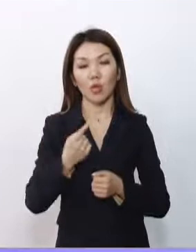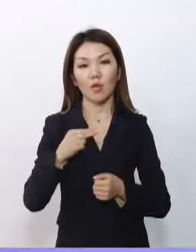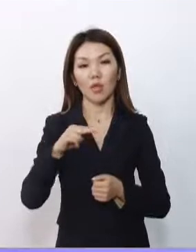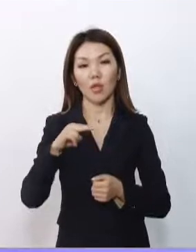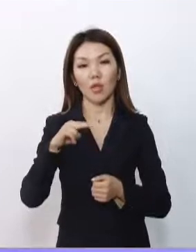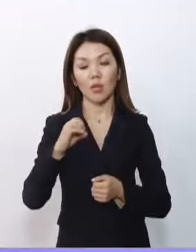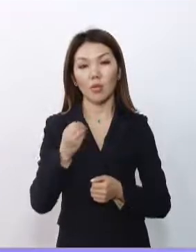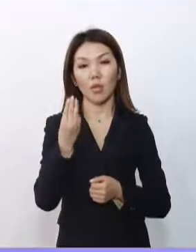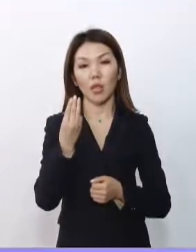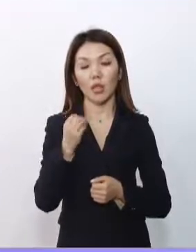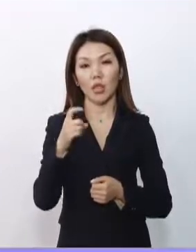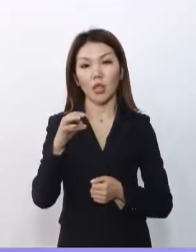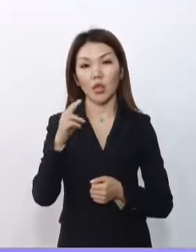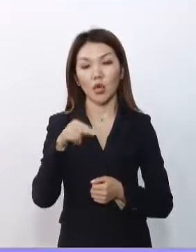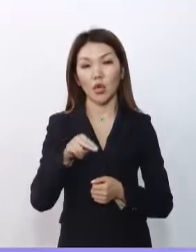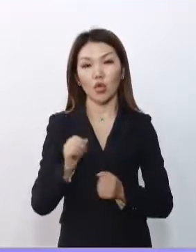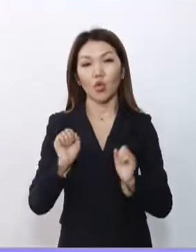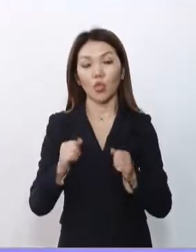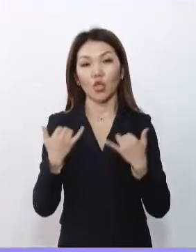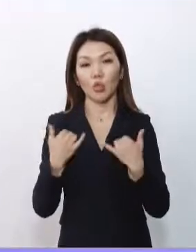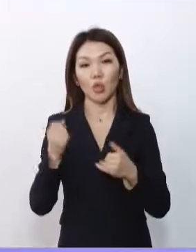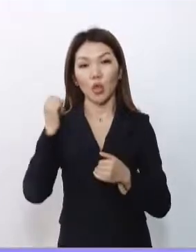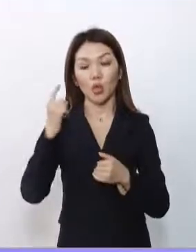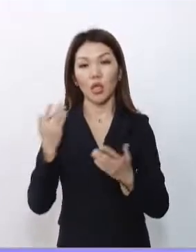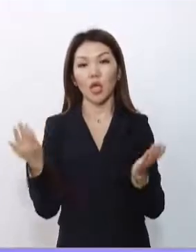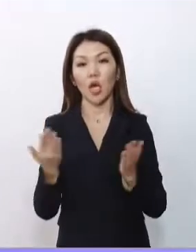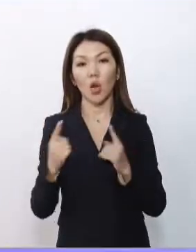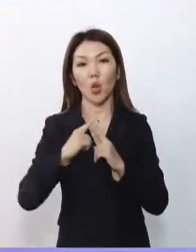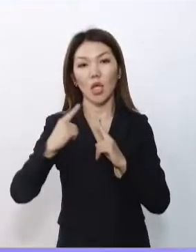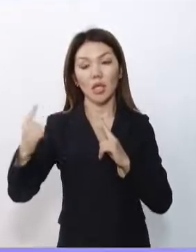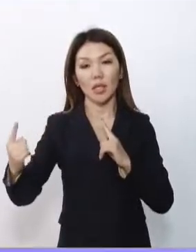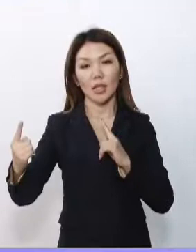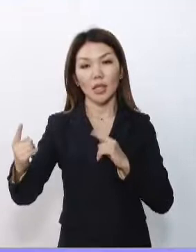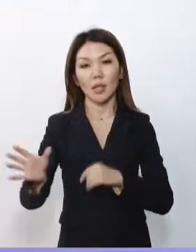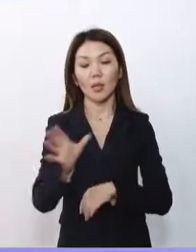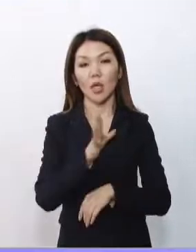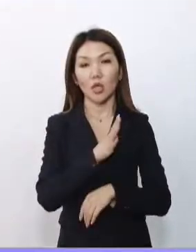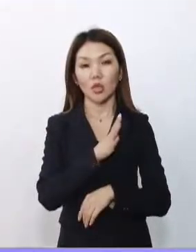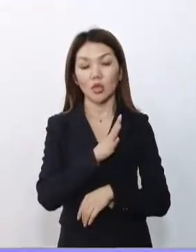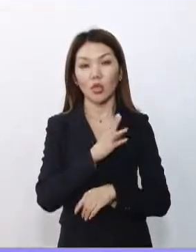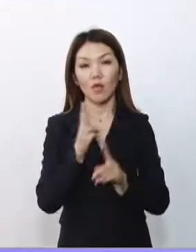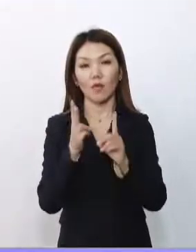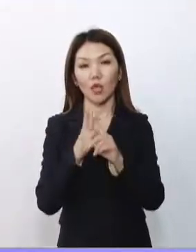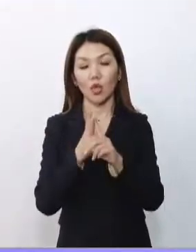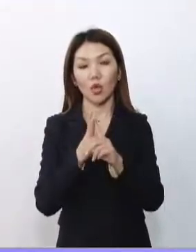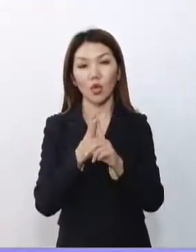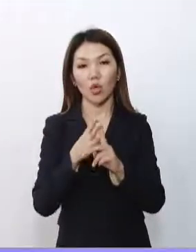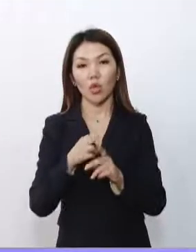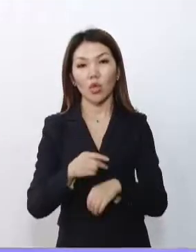можем теперь узнать какое расстояние прошел пешеход